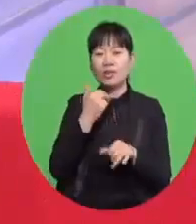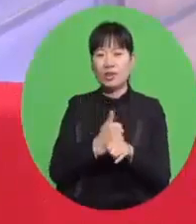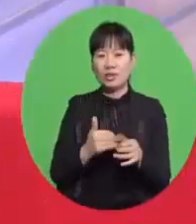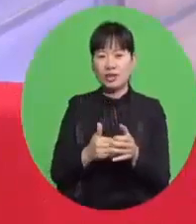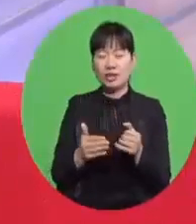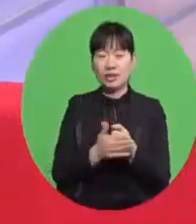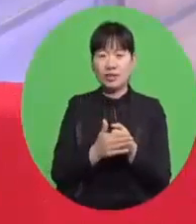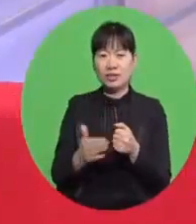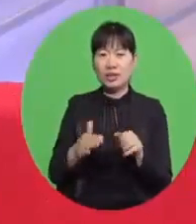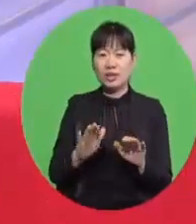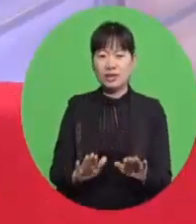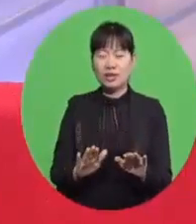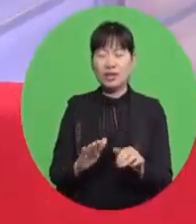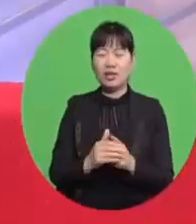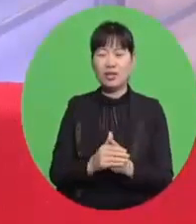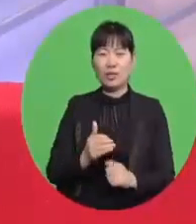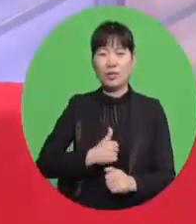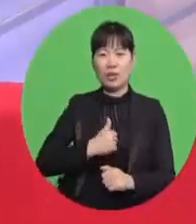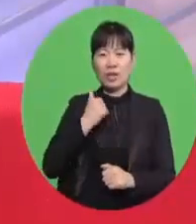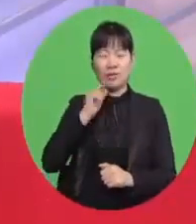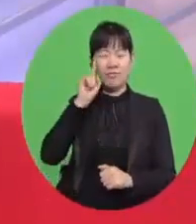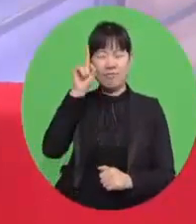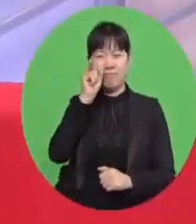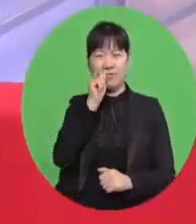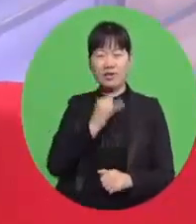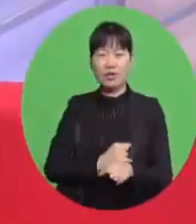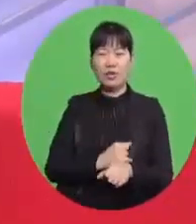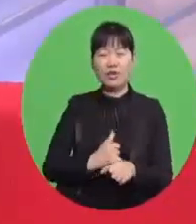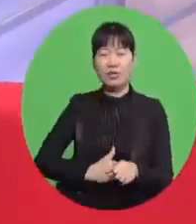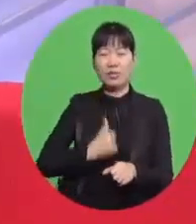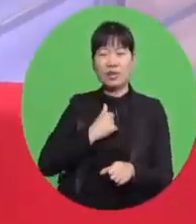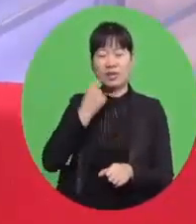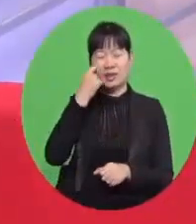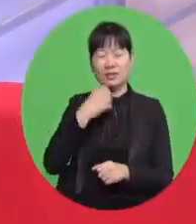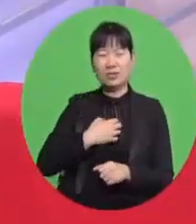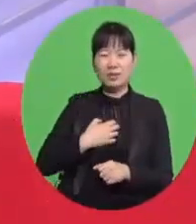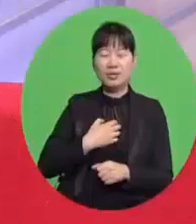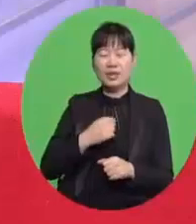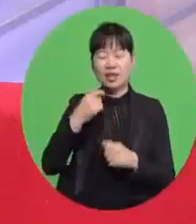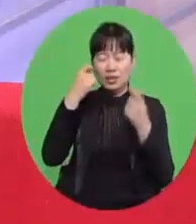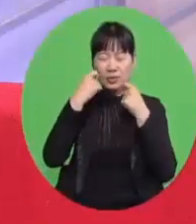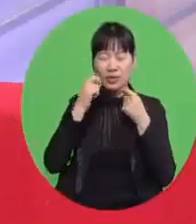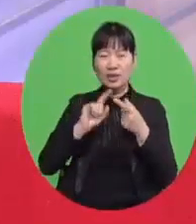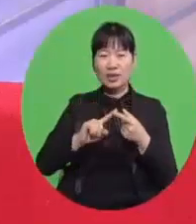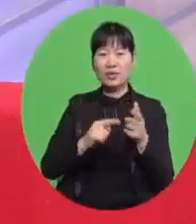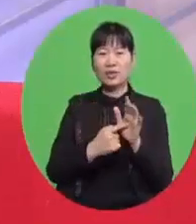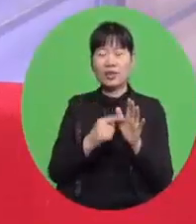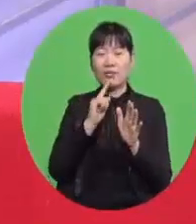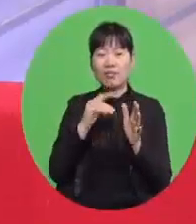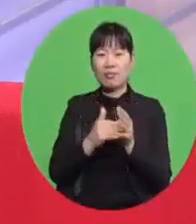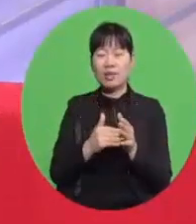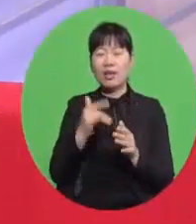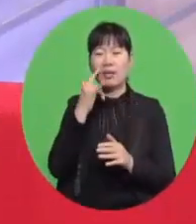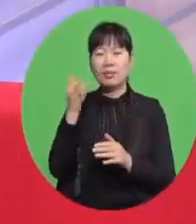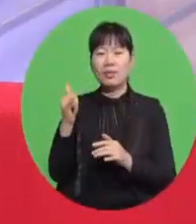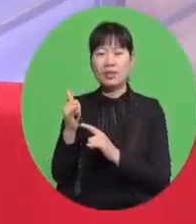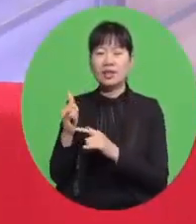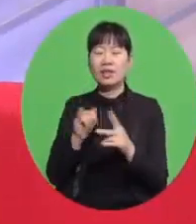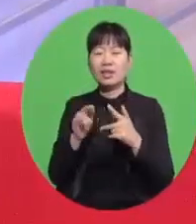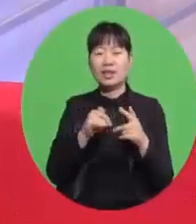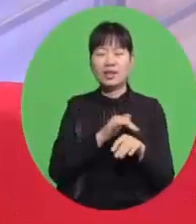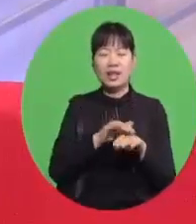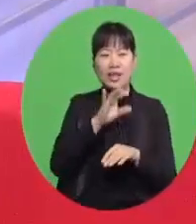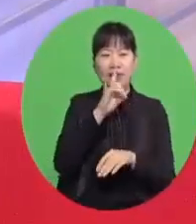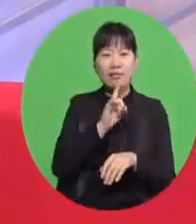때 그럴 때 이제 확 화가 나오고 이런 분노나 슬픔 같은 것들이 징징거리는 거로 나타나는데 부모님들이 이해가 안